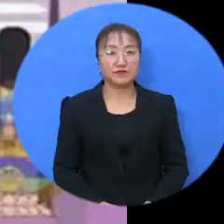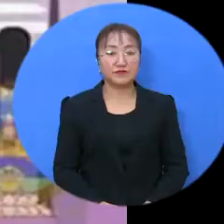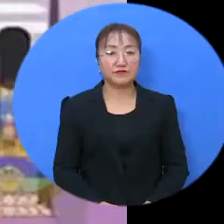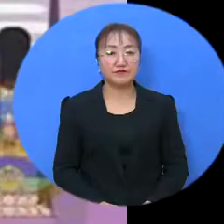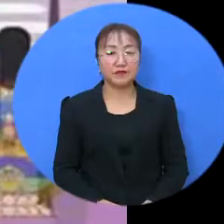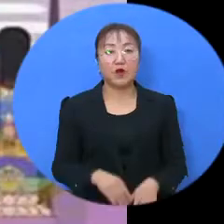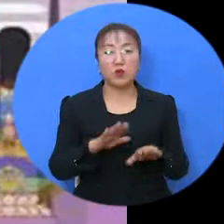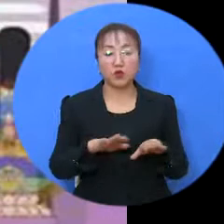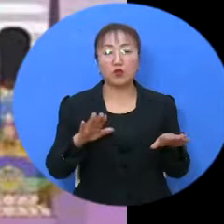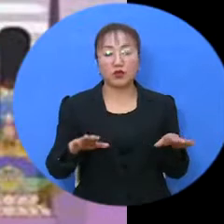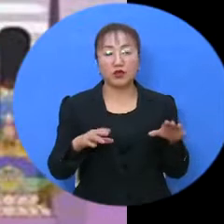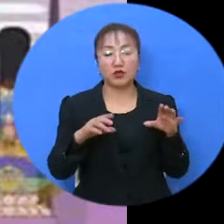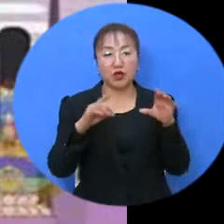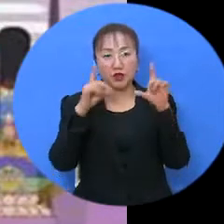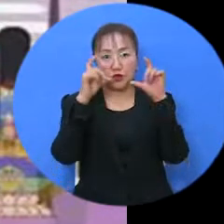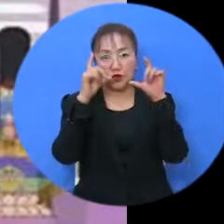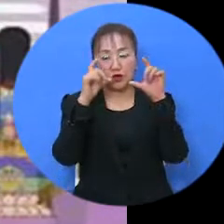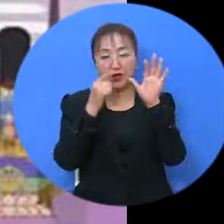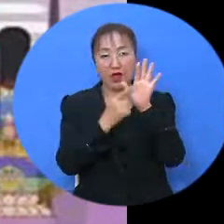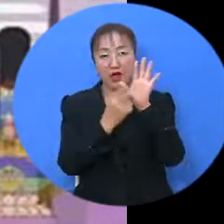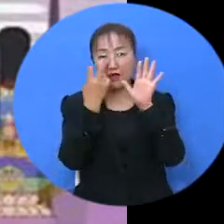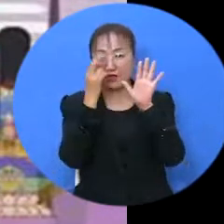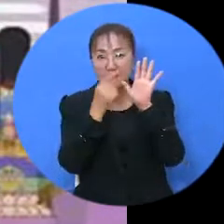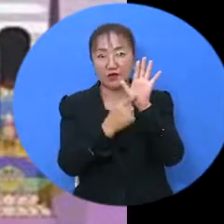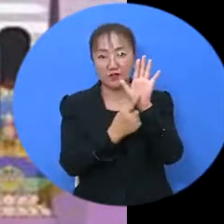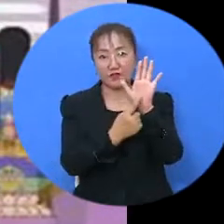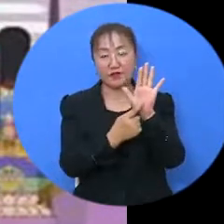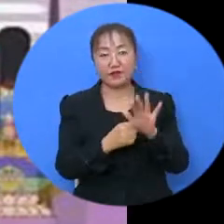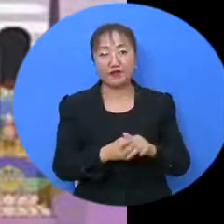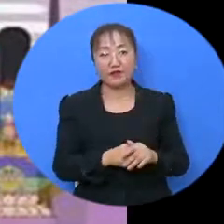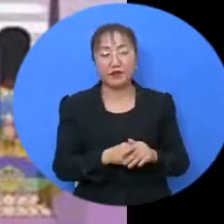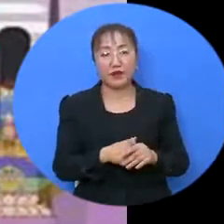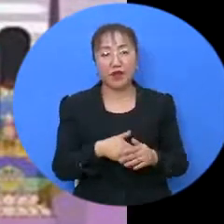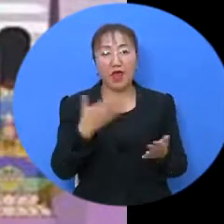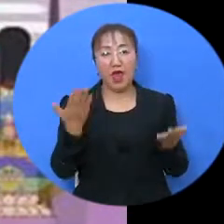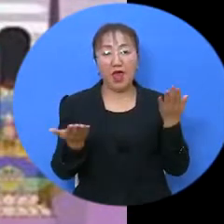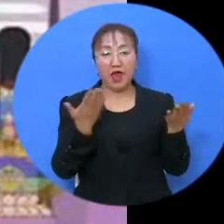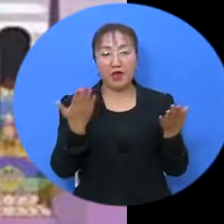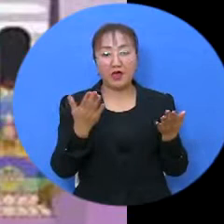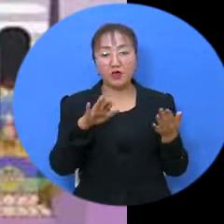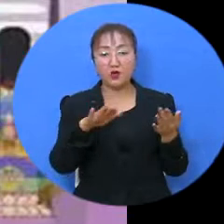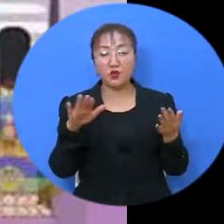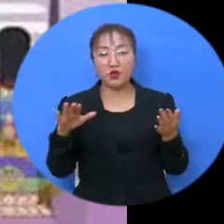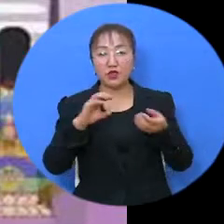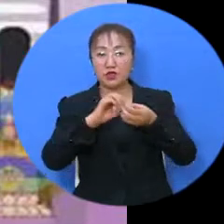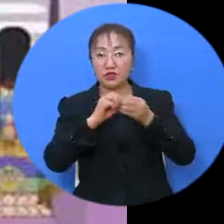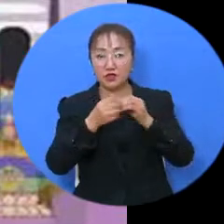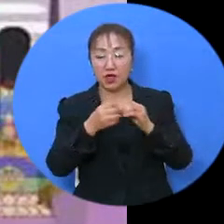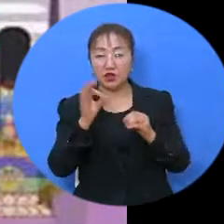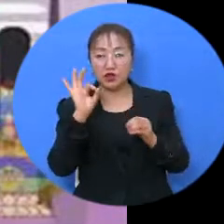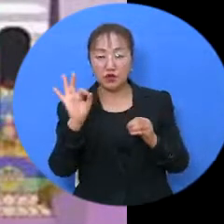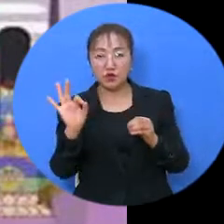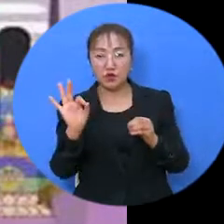За хүүхдүүдээ зургийг ажиглаарай. За аль хүүхдийн хийж байгаа үйлдэл зөв